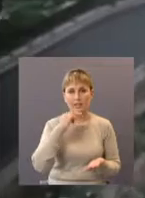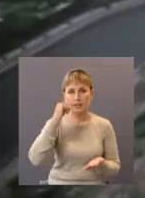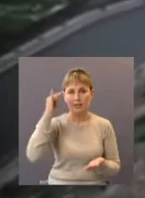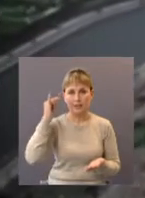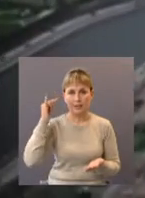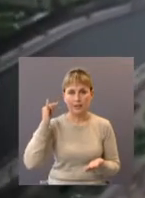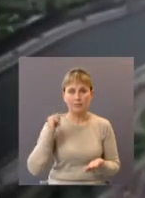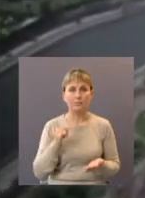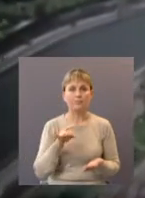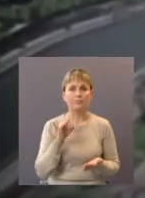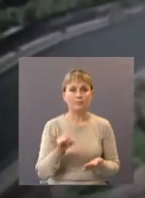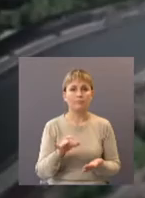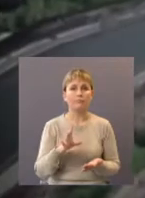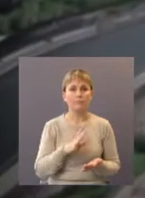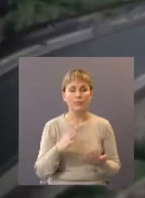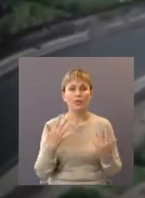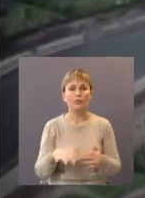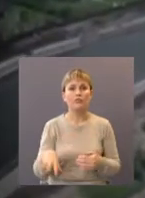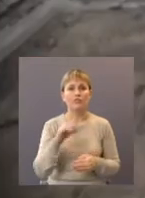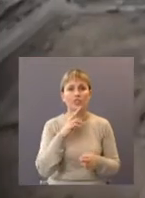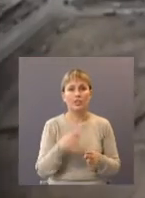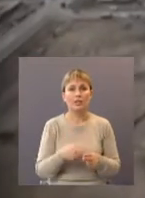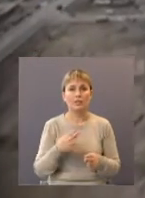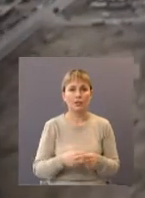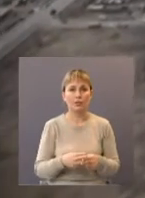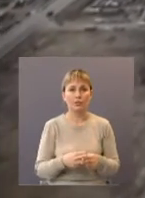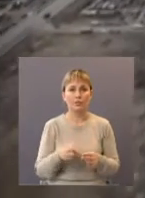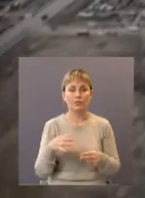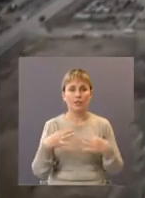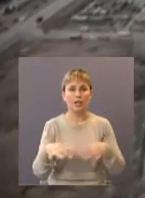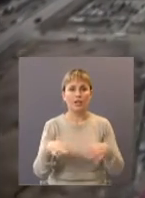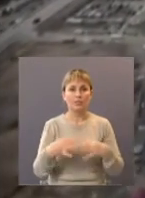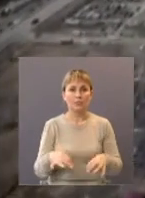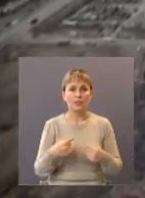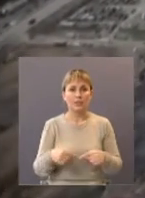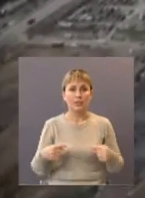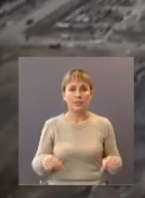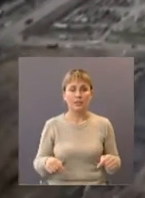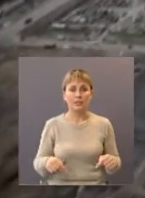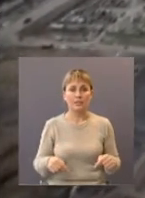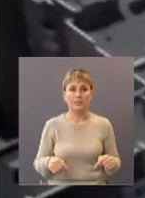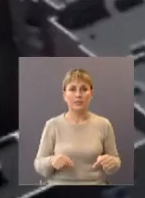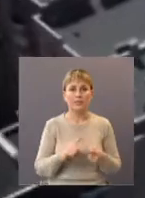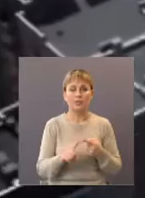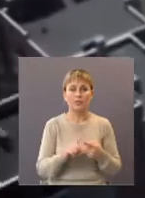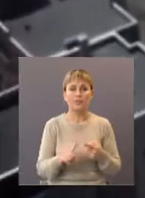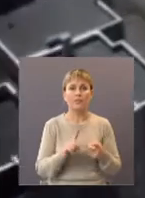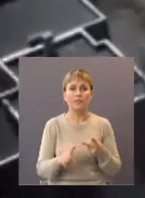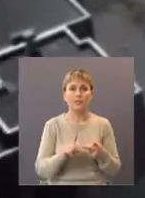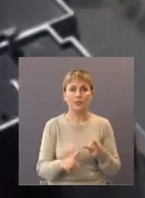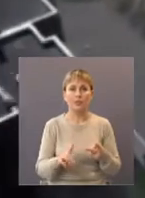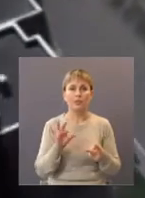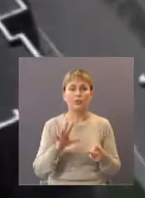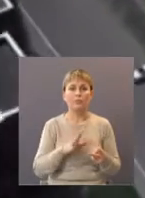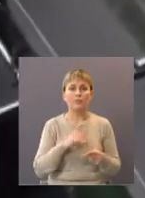почти 90% населения скептически отнеслись к этой идее. Это был поистине героический подвиг, отмечают политологи. В те